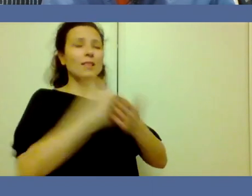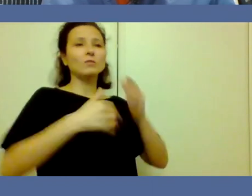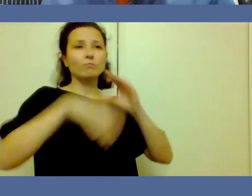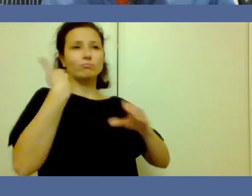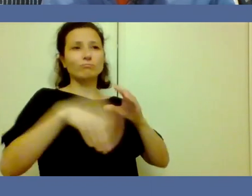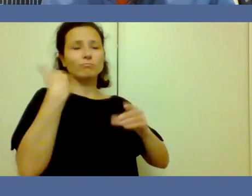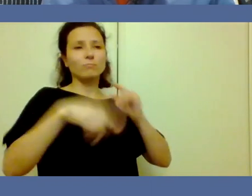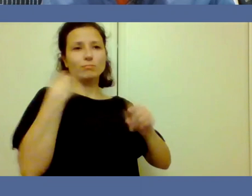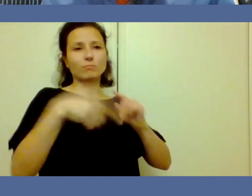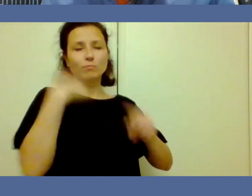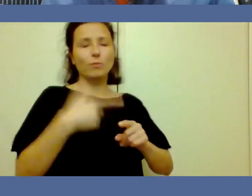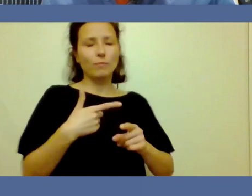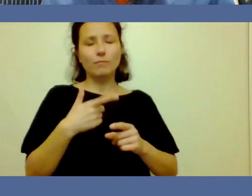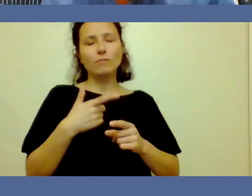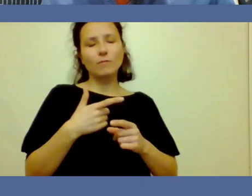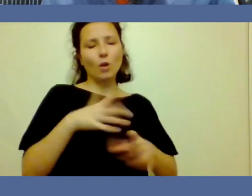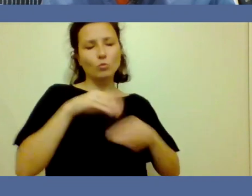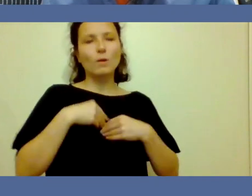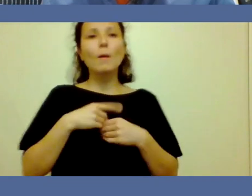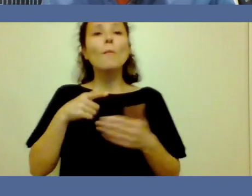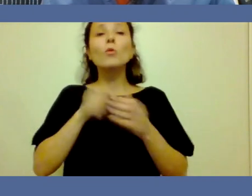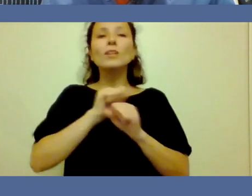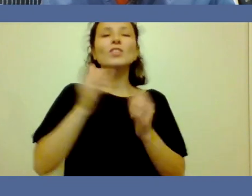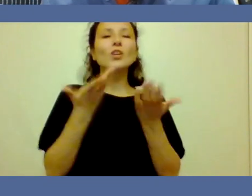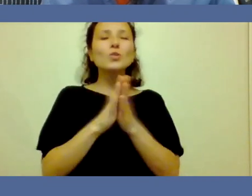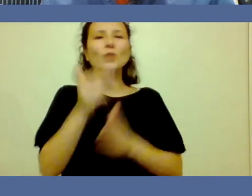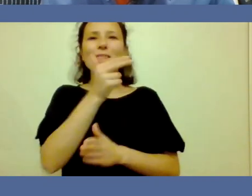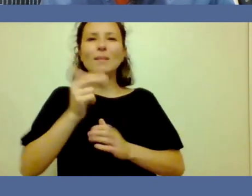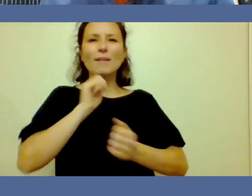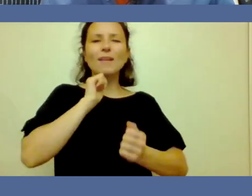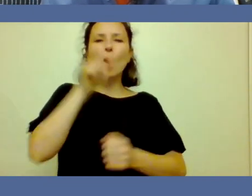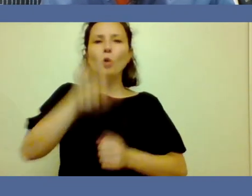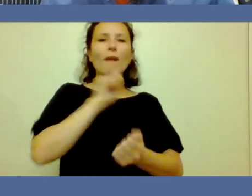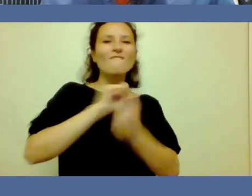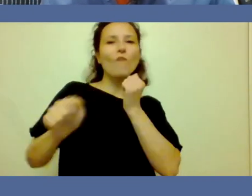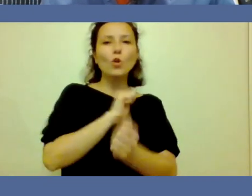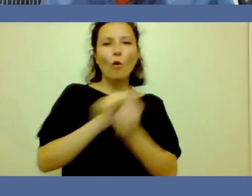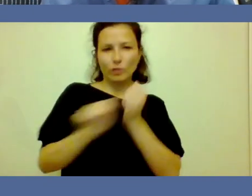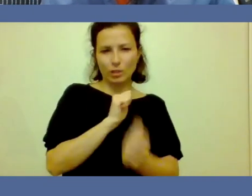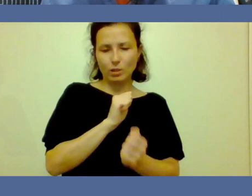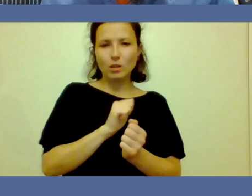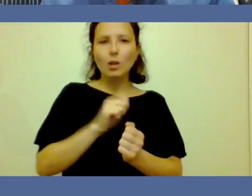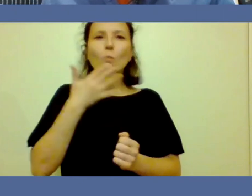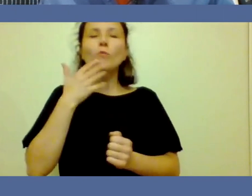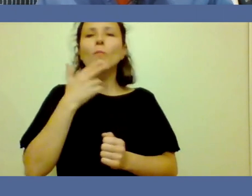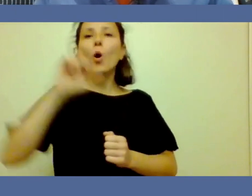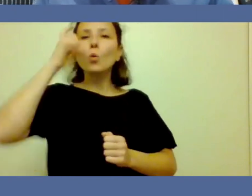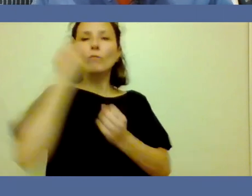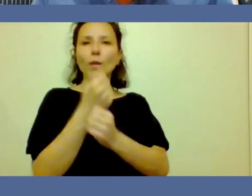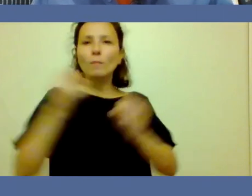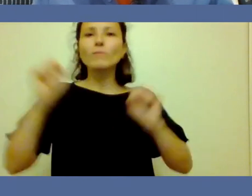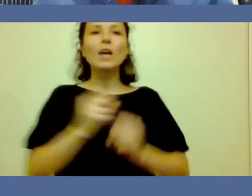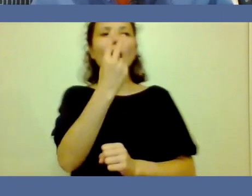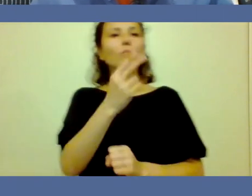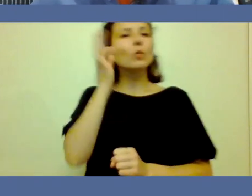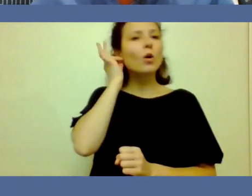to jest książka o wojownikach. O wojowniku, który, mówimy o głównym bohaterze, ale drugą wojowniczką